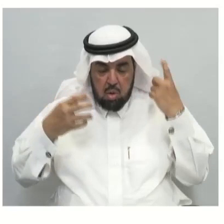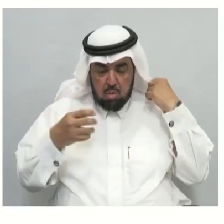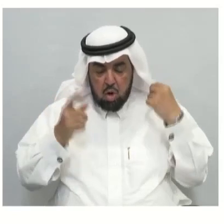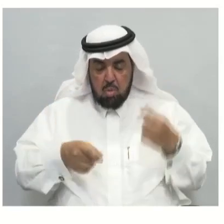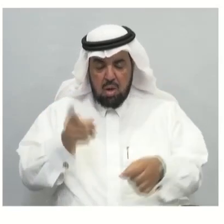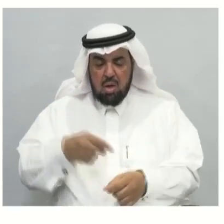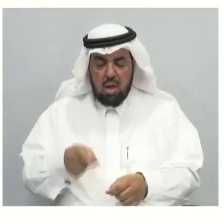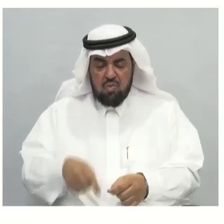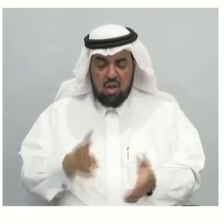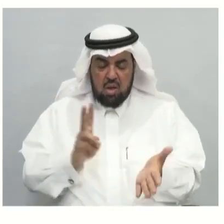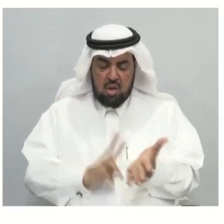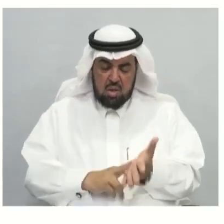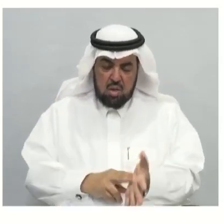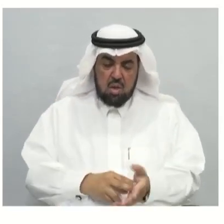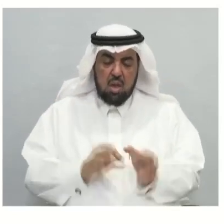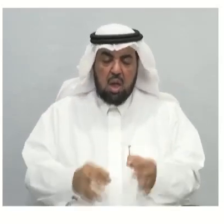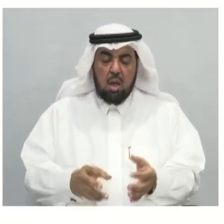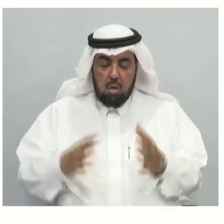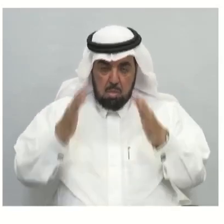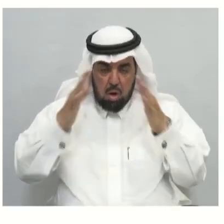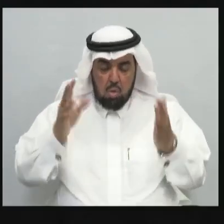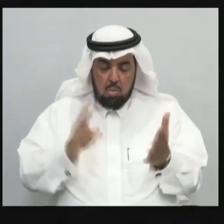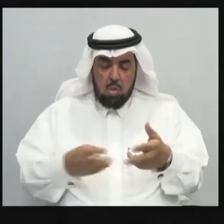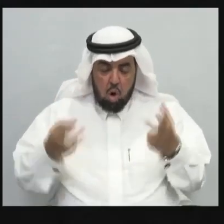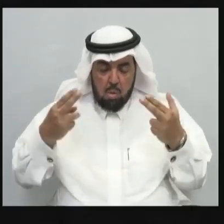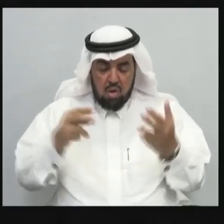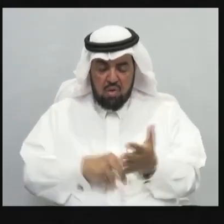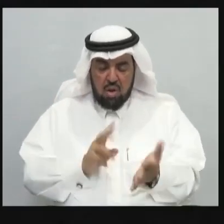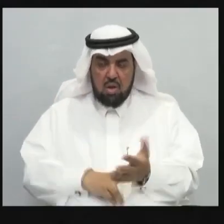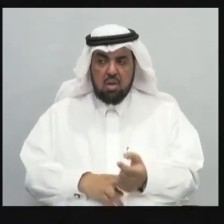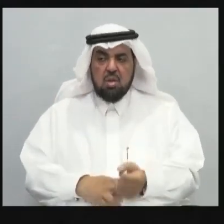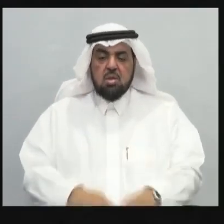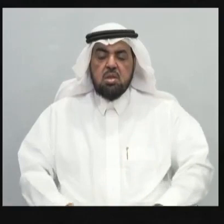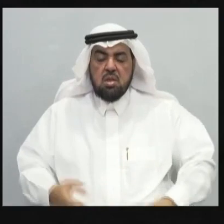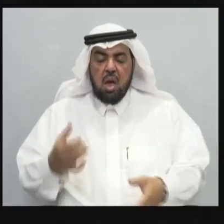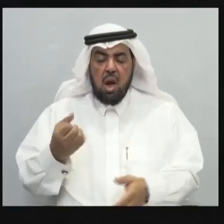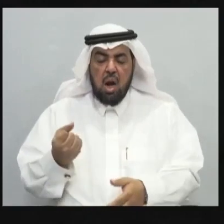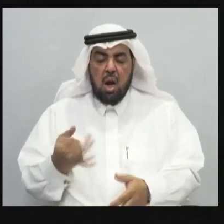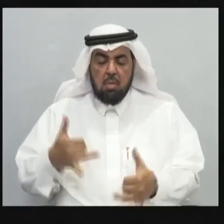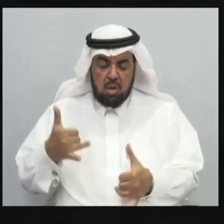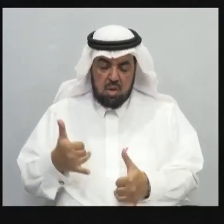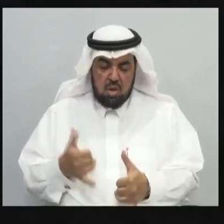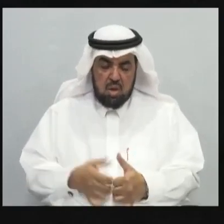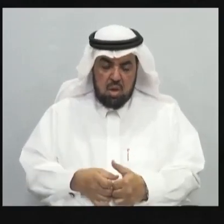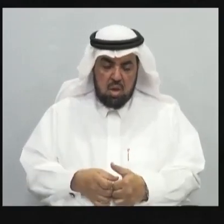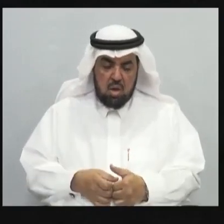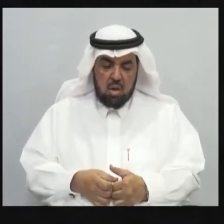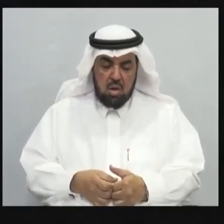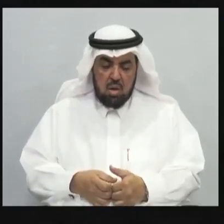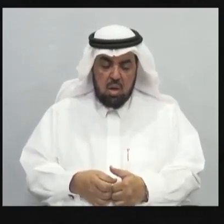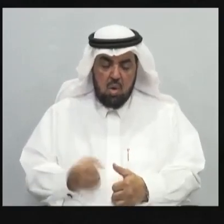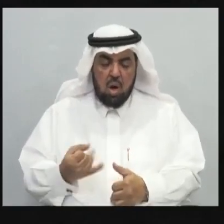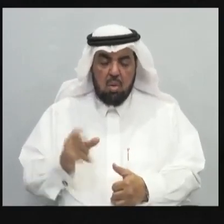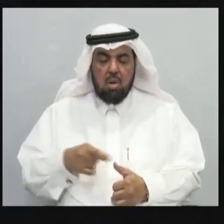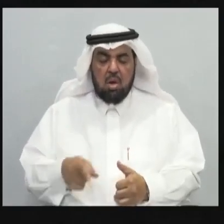رسالتك تاكد من معلوماتك في الرساله بمعنى مثلا لا تضع مثلا رقم الاتصال فيك انت وانت وضعت مثلا رقم